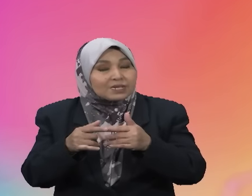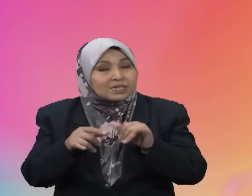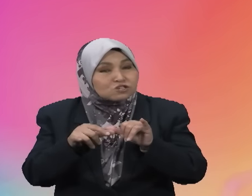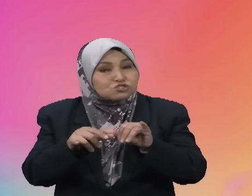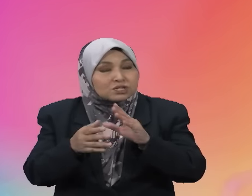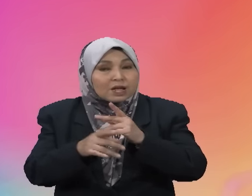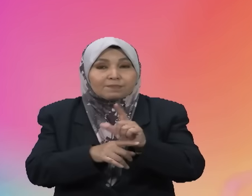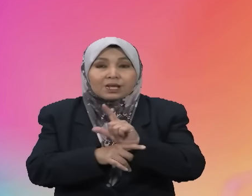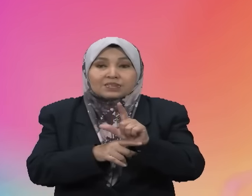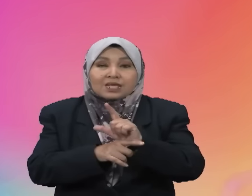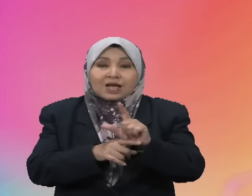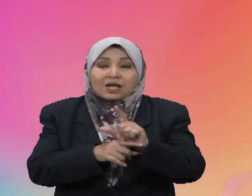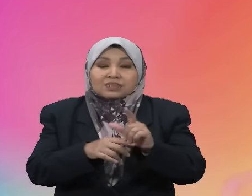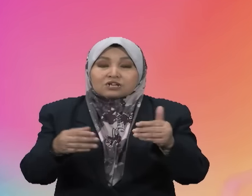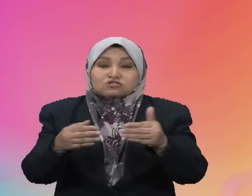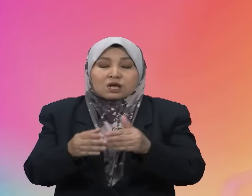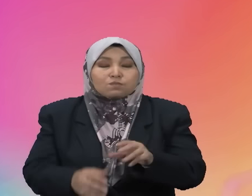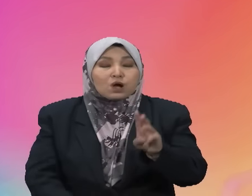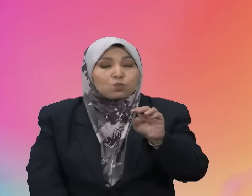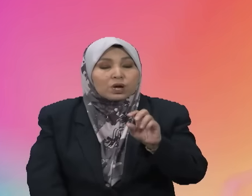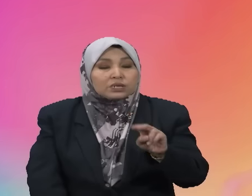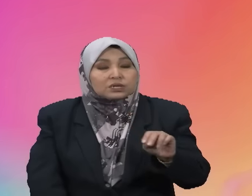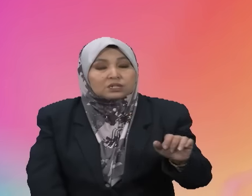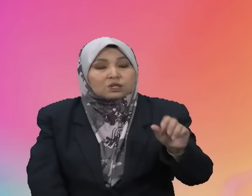dalam latihan. Sambung. Wa